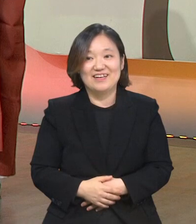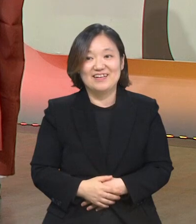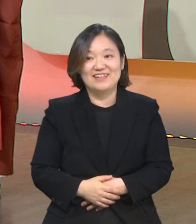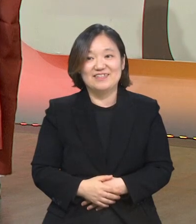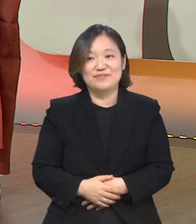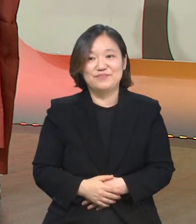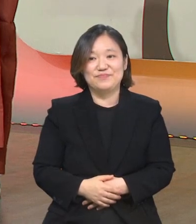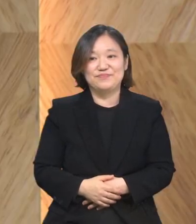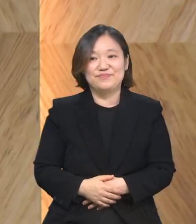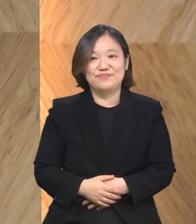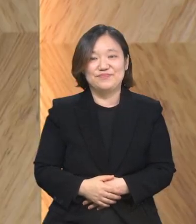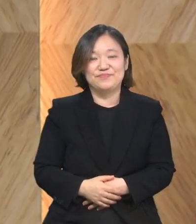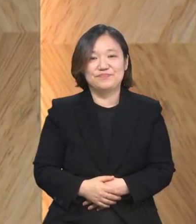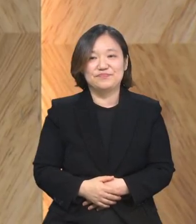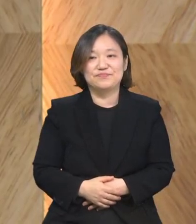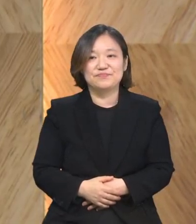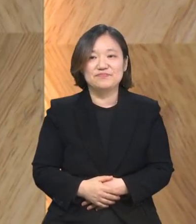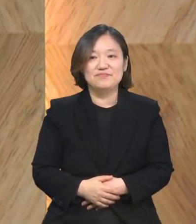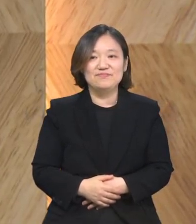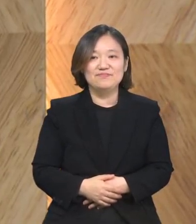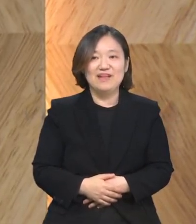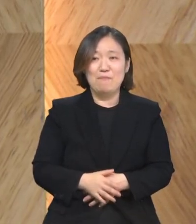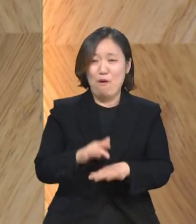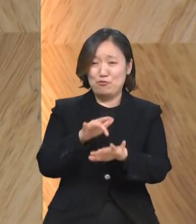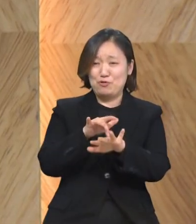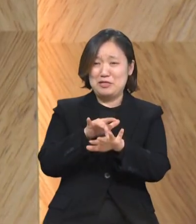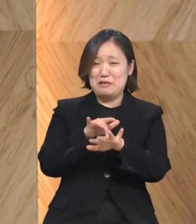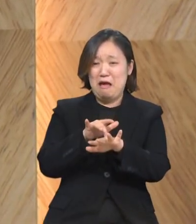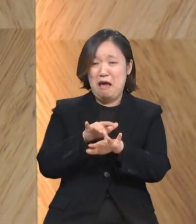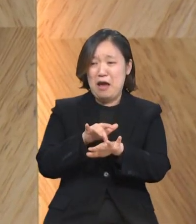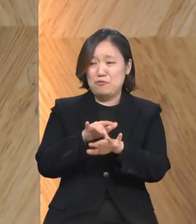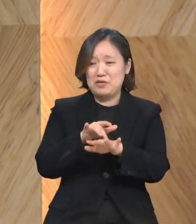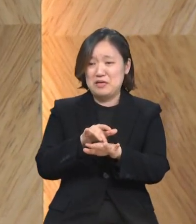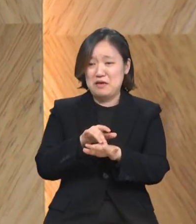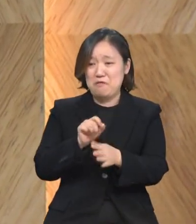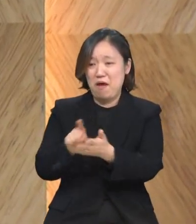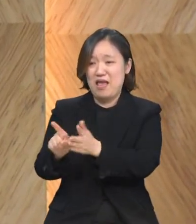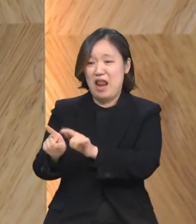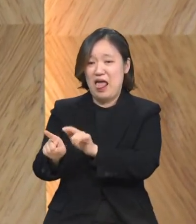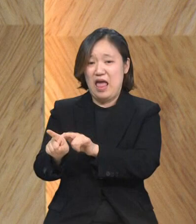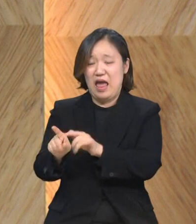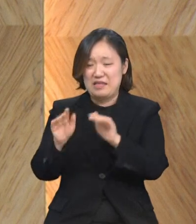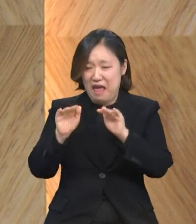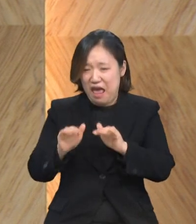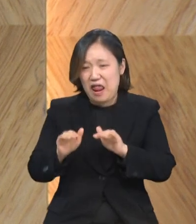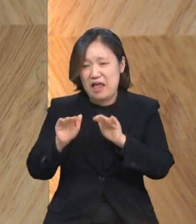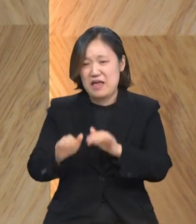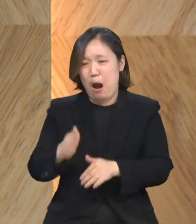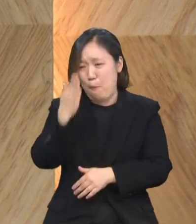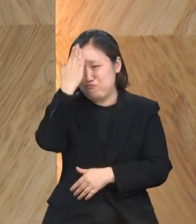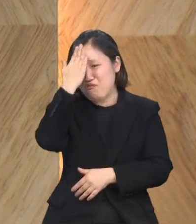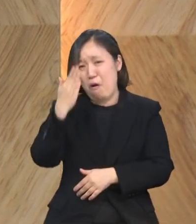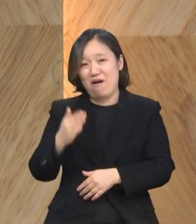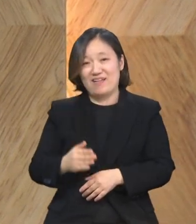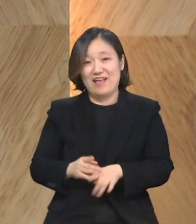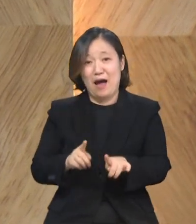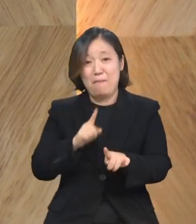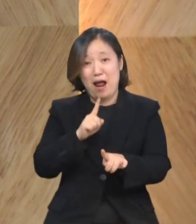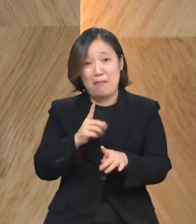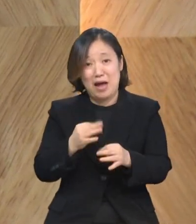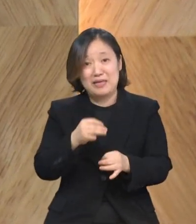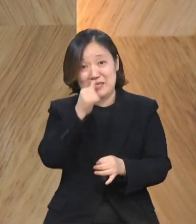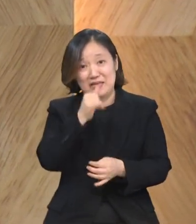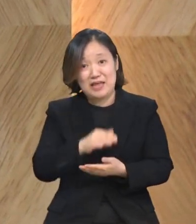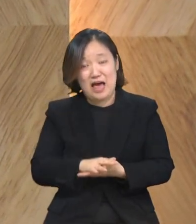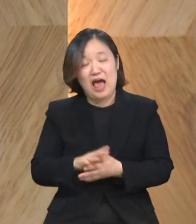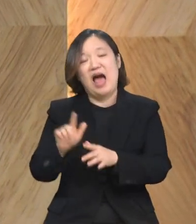그래서 뭐 귀신 쫓아내려면 뭐 제사 지내라 부적서라 뭐 그런 얘기들 많이 하잖아요